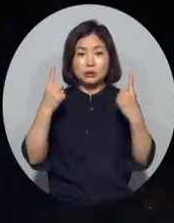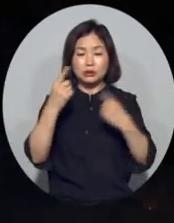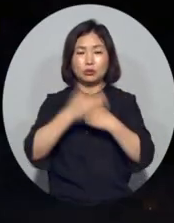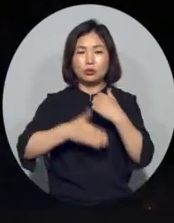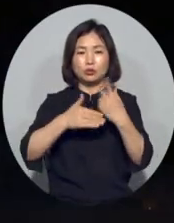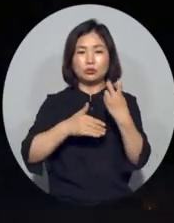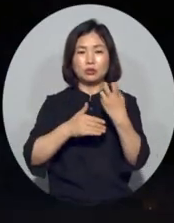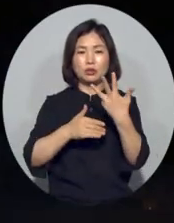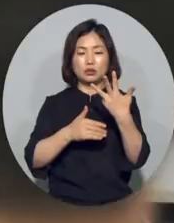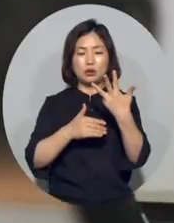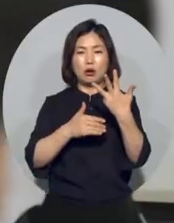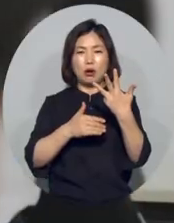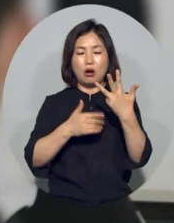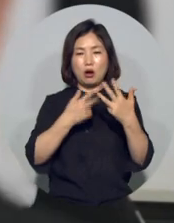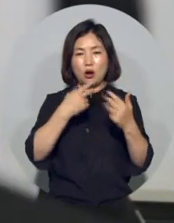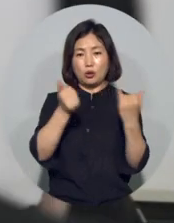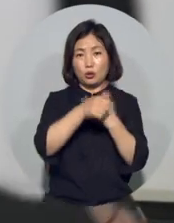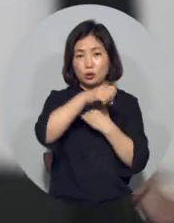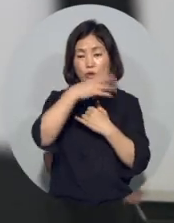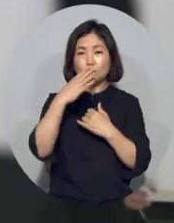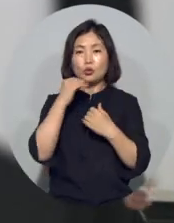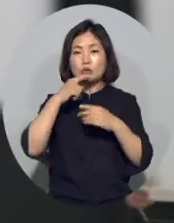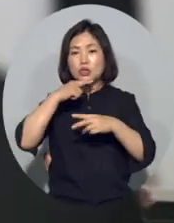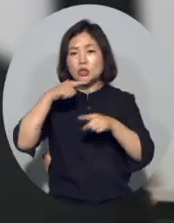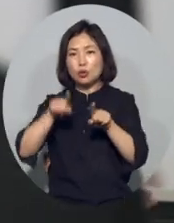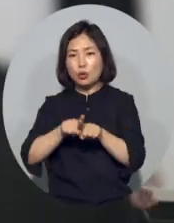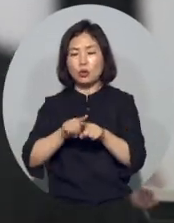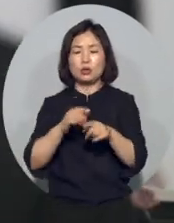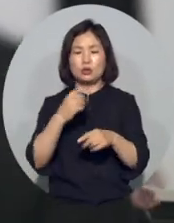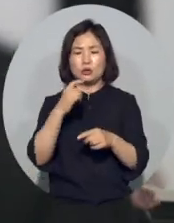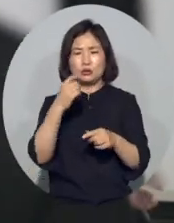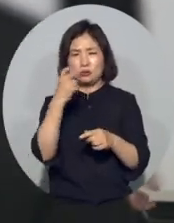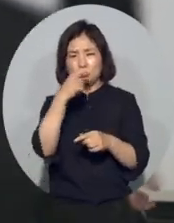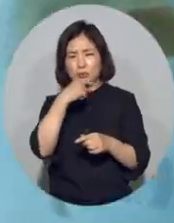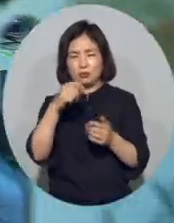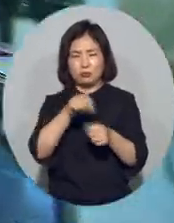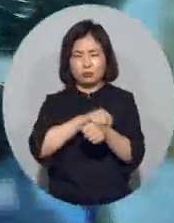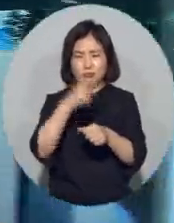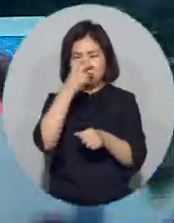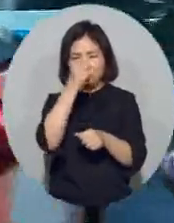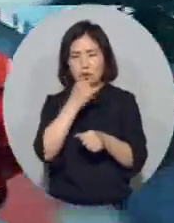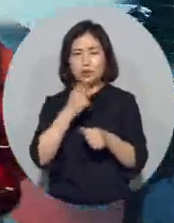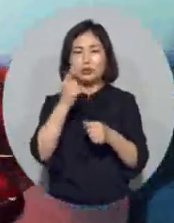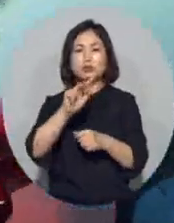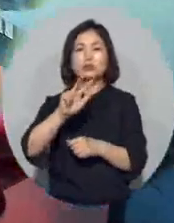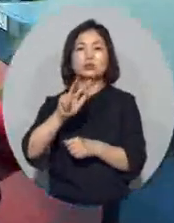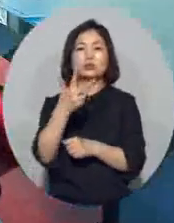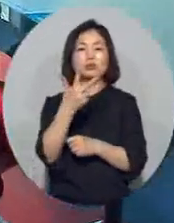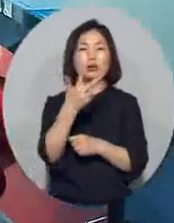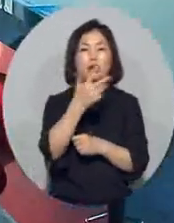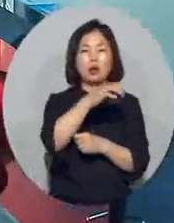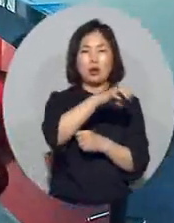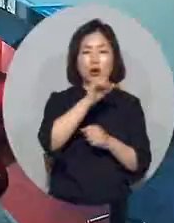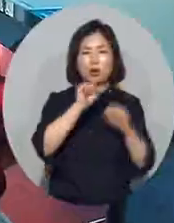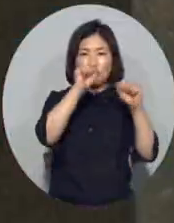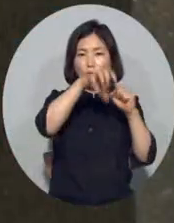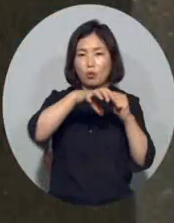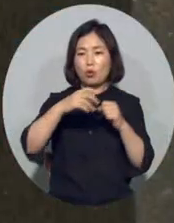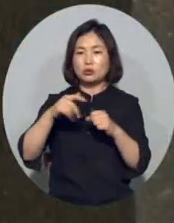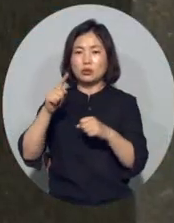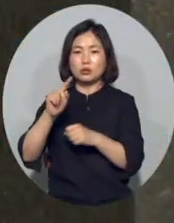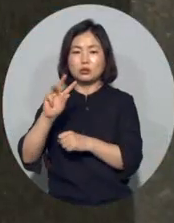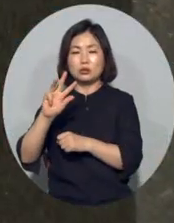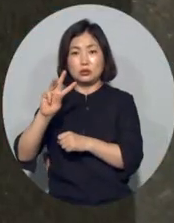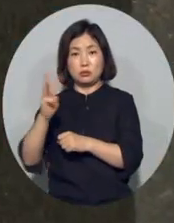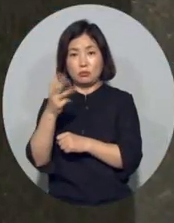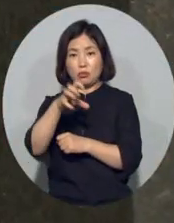대구 28개 결혼식장은 매주 토요일과 일요일 특별 방역 점검을 하고 1,700여 체육시설과 1,500여